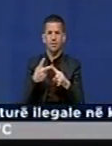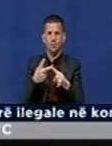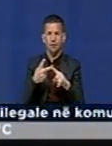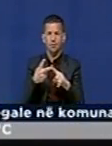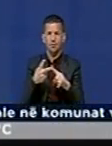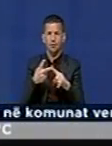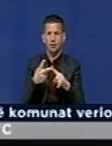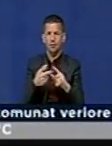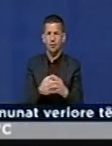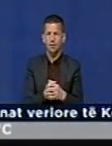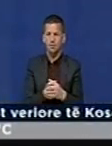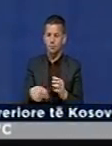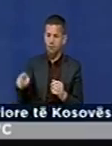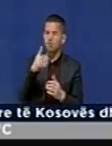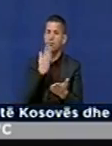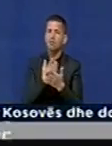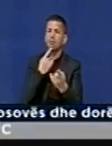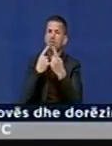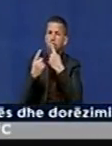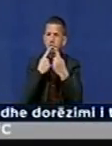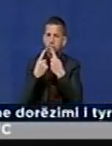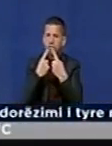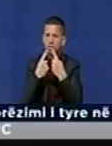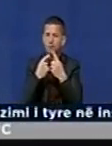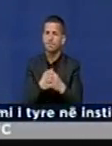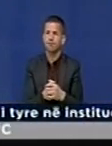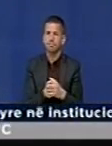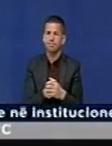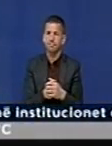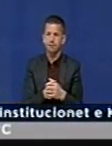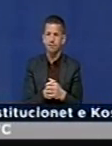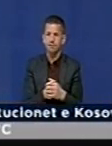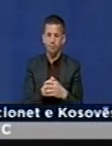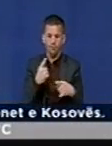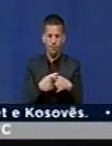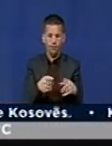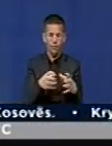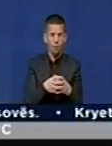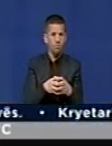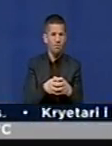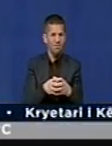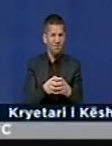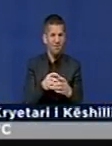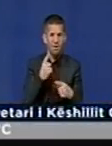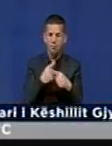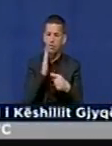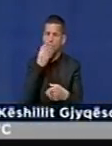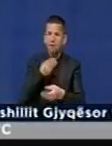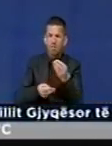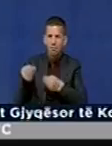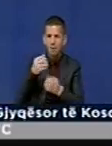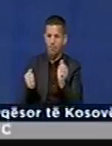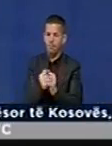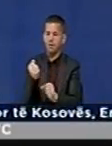negociuar. Ju e keni negociuar këtë çështje, qoftë si pjesë e ekipit teknik, qoftë atë letërkëmbimin në bashkëpunim